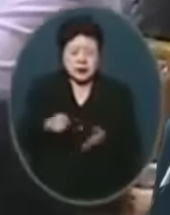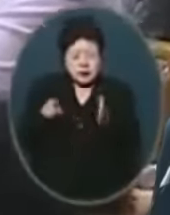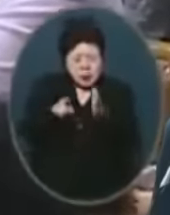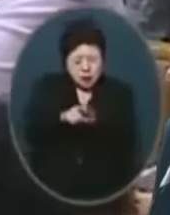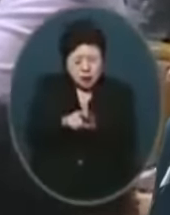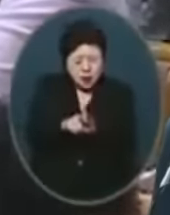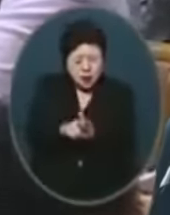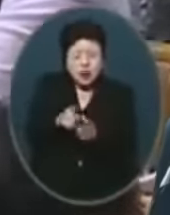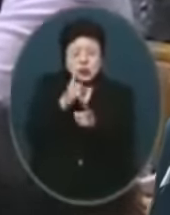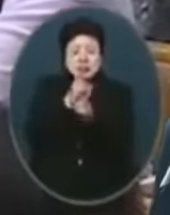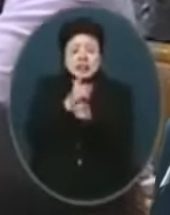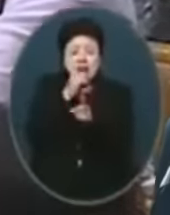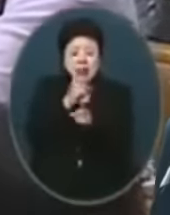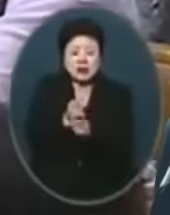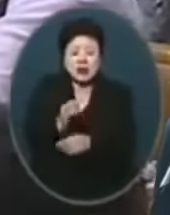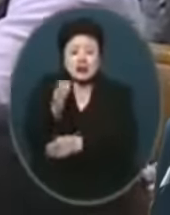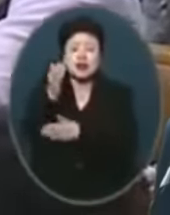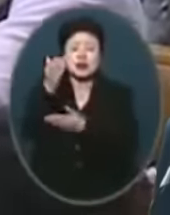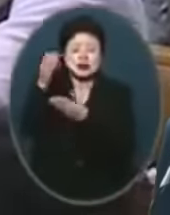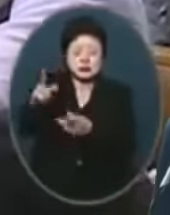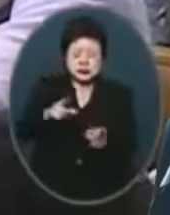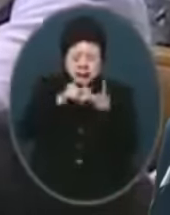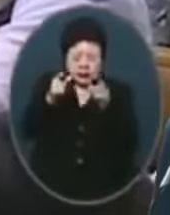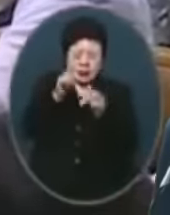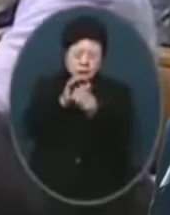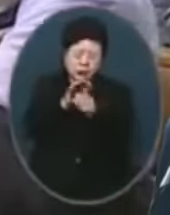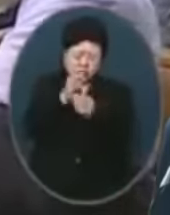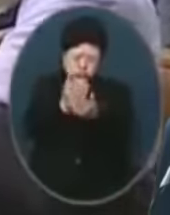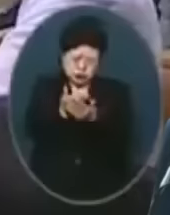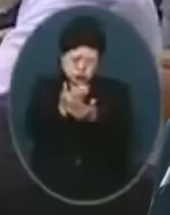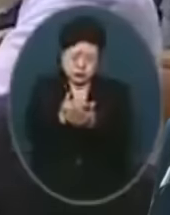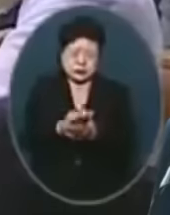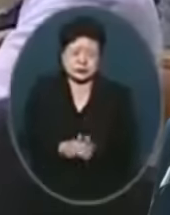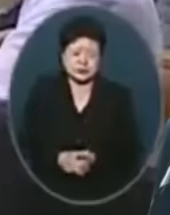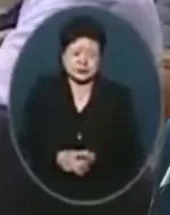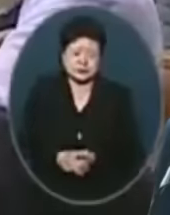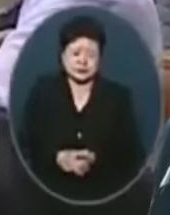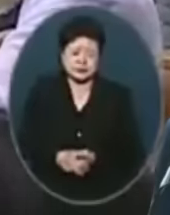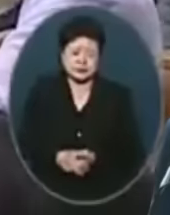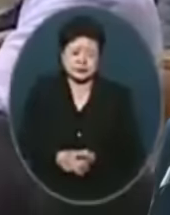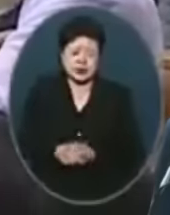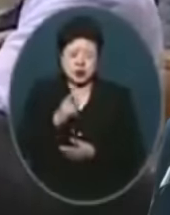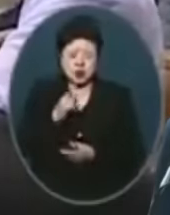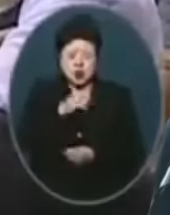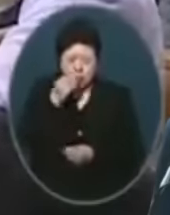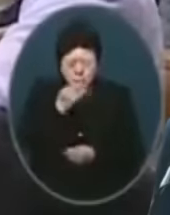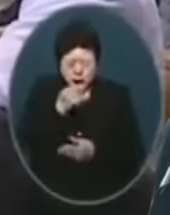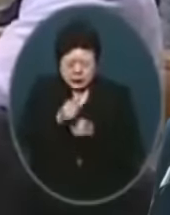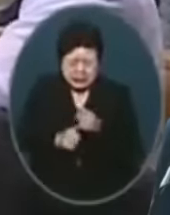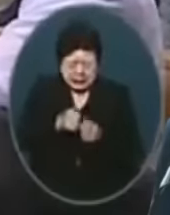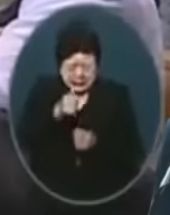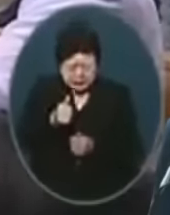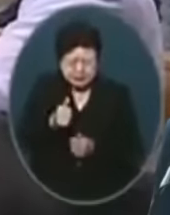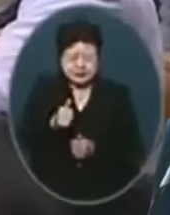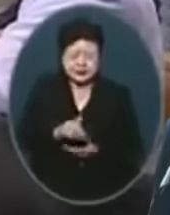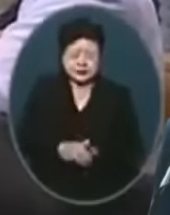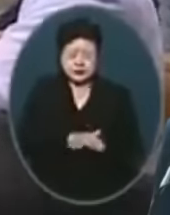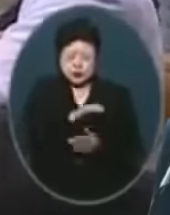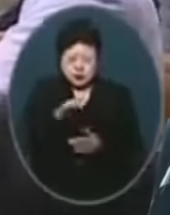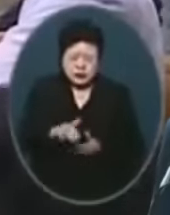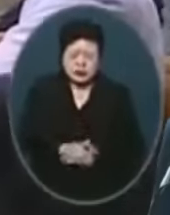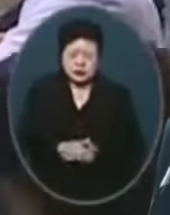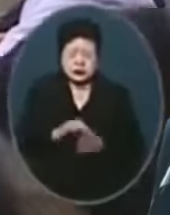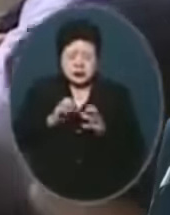믿고 승리하고 영광스러운 삶을 갖게 도와주시옵소서. 오 거룩하신 하나님,